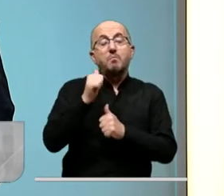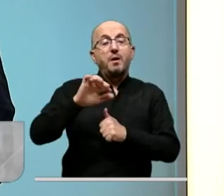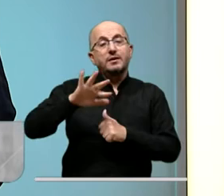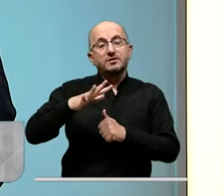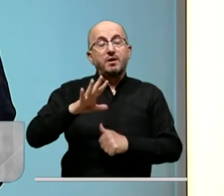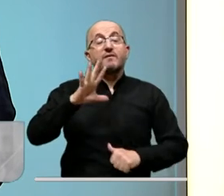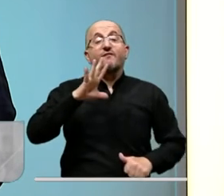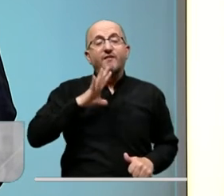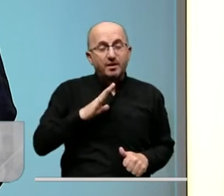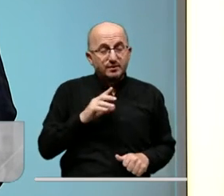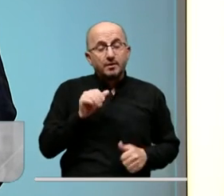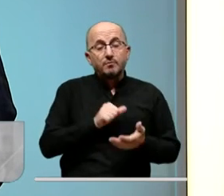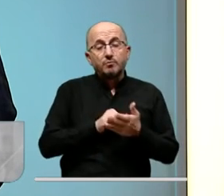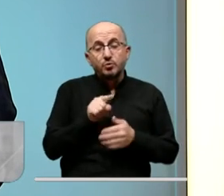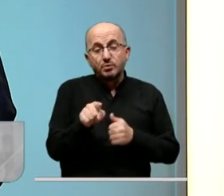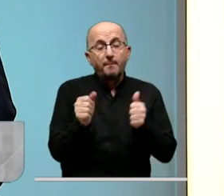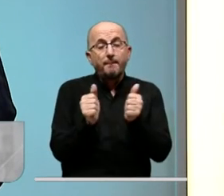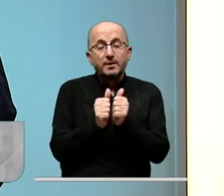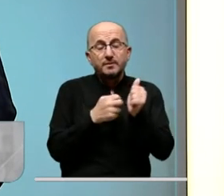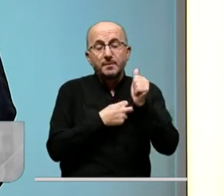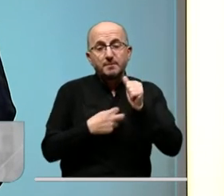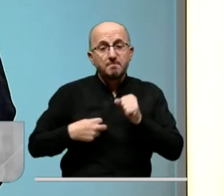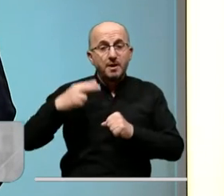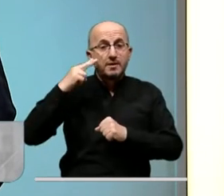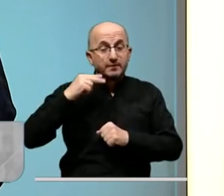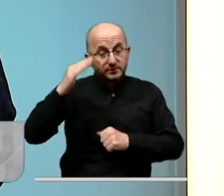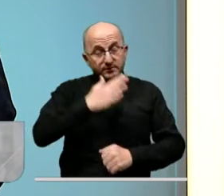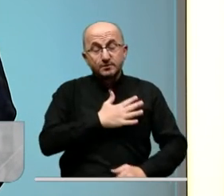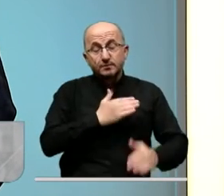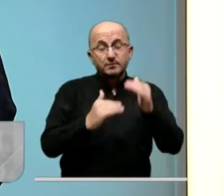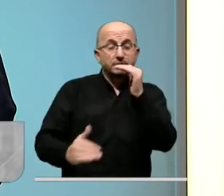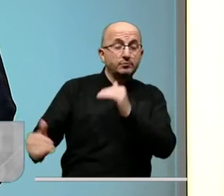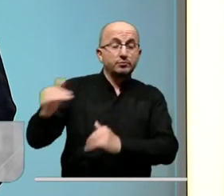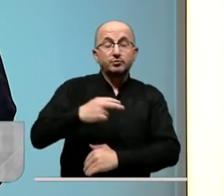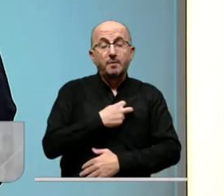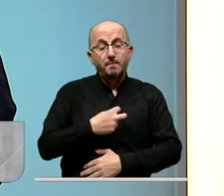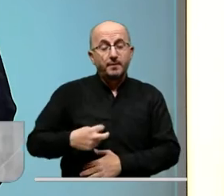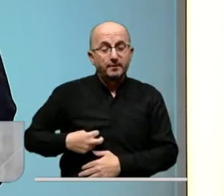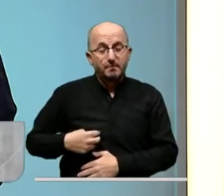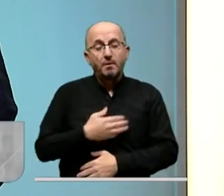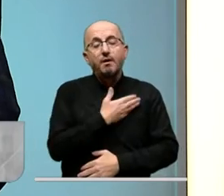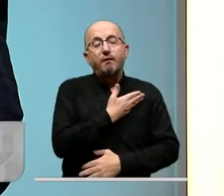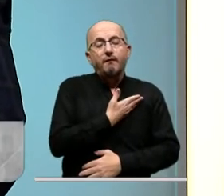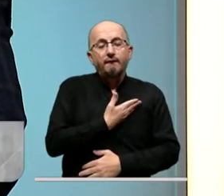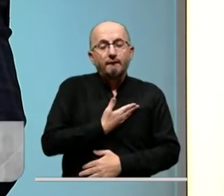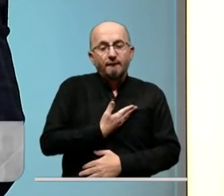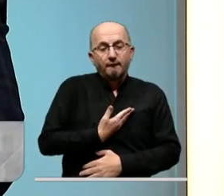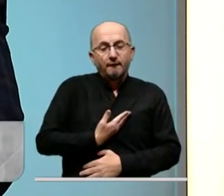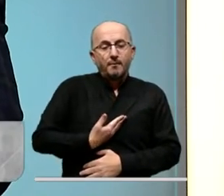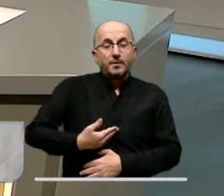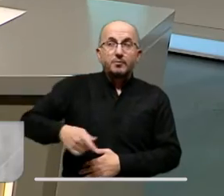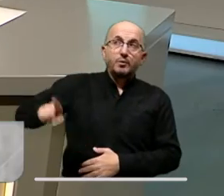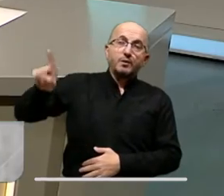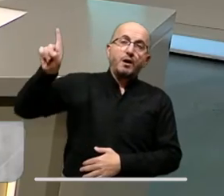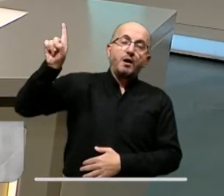Bununla birlikte aleyhissalatu Vesselam O yüce peygamber Habibi Habibullah